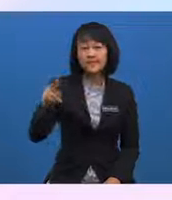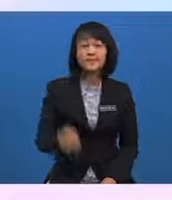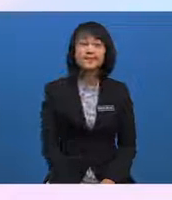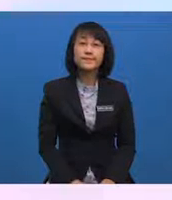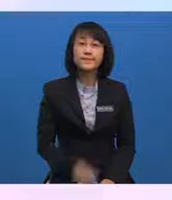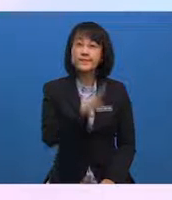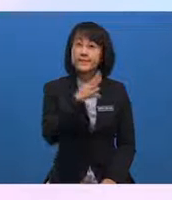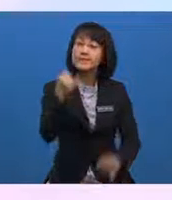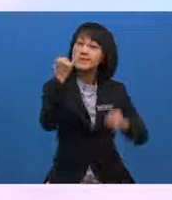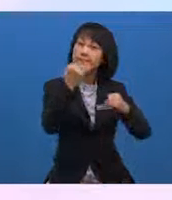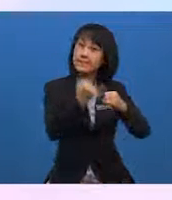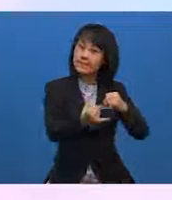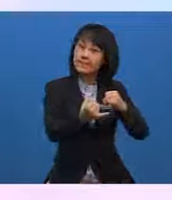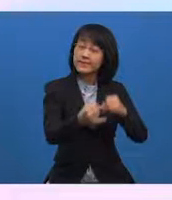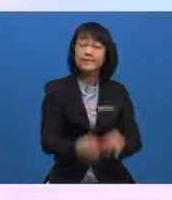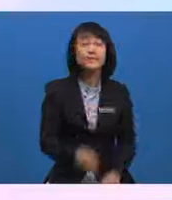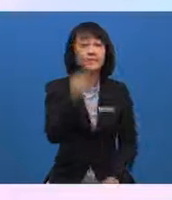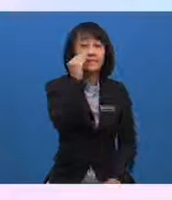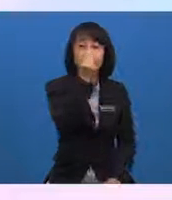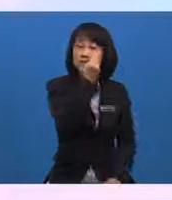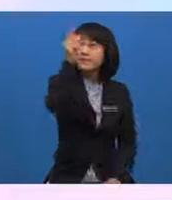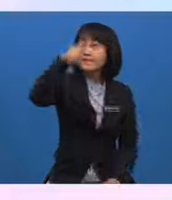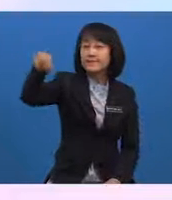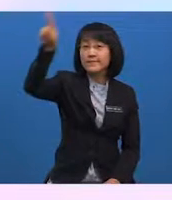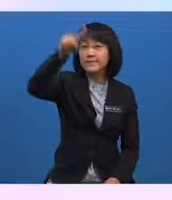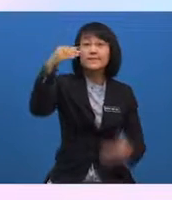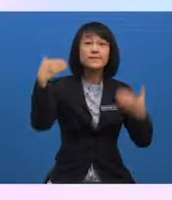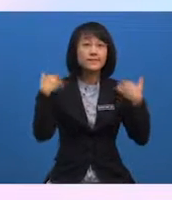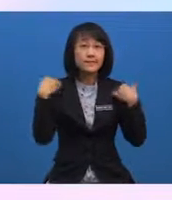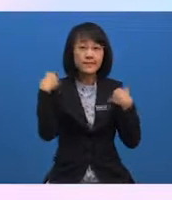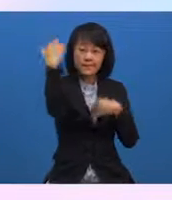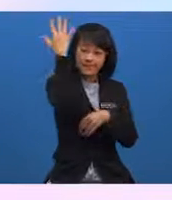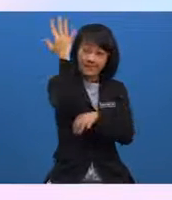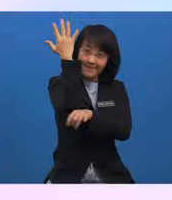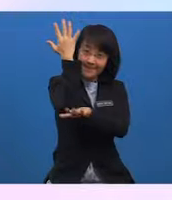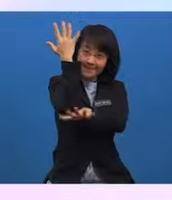Dan akhir sekali, bunga matahari ini mempunyai akar.